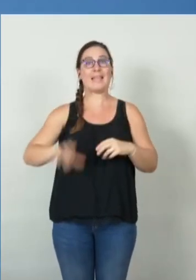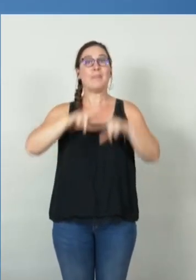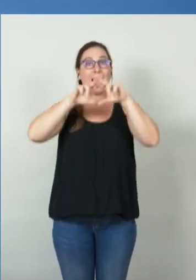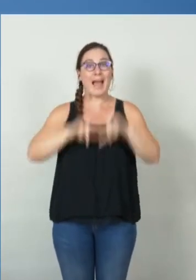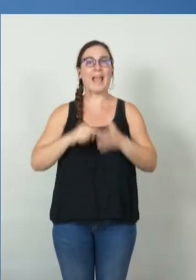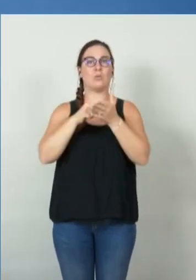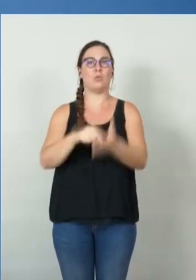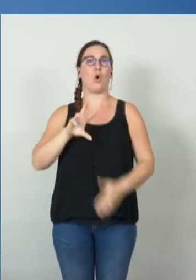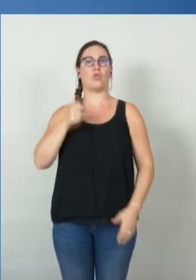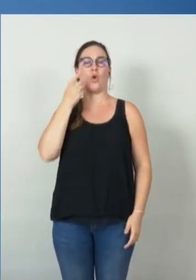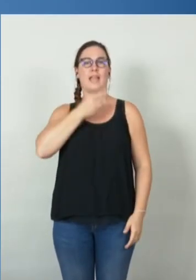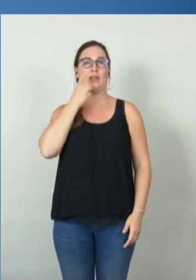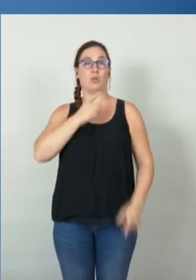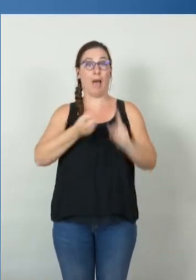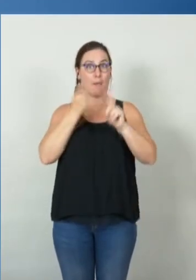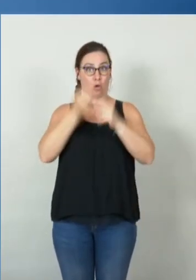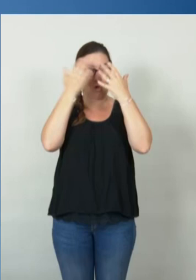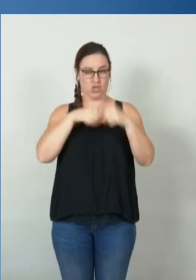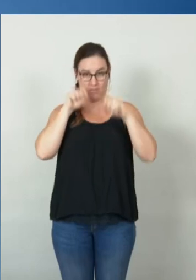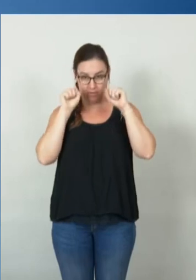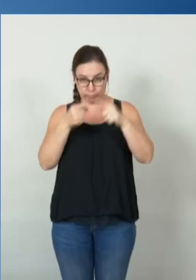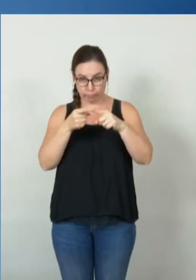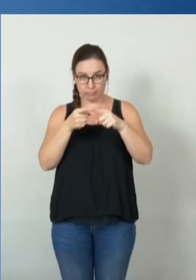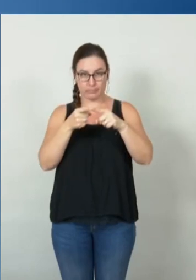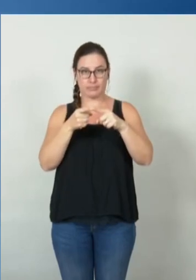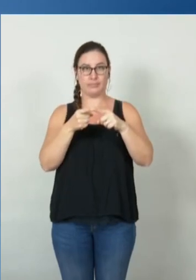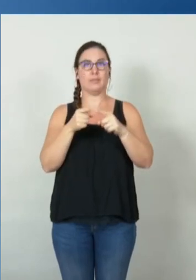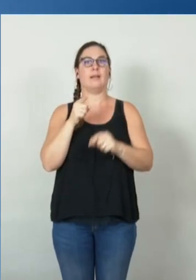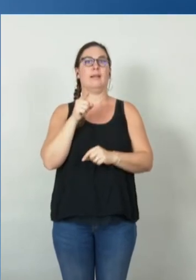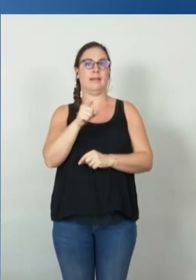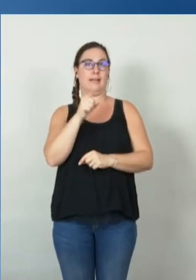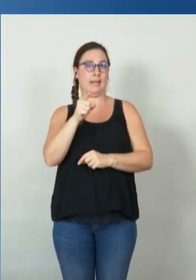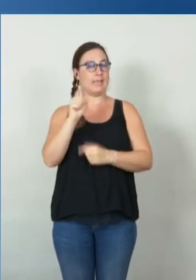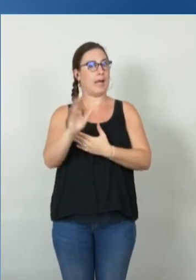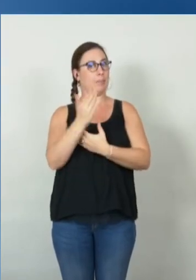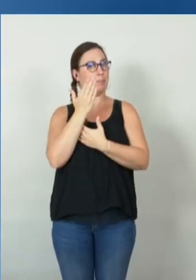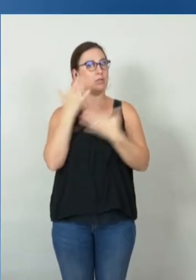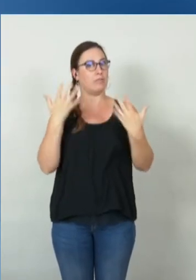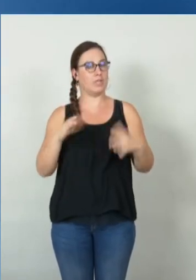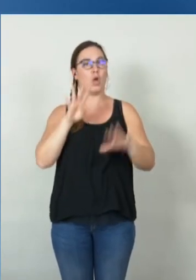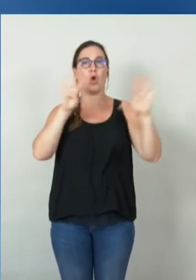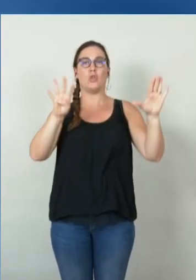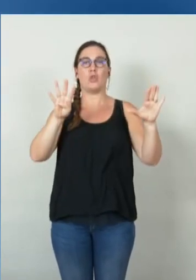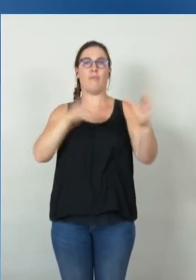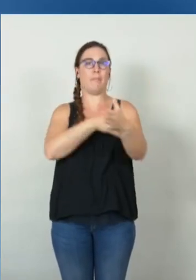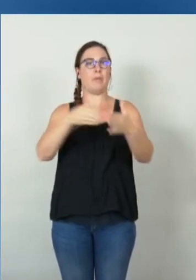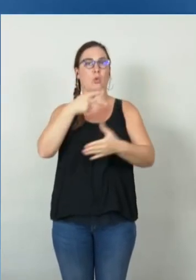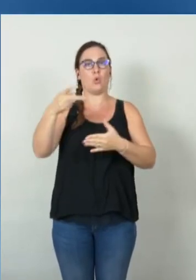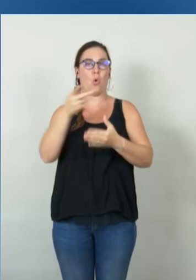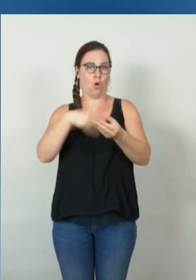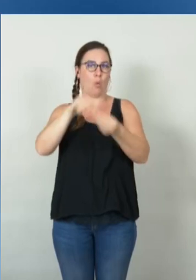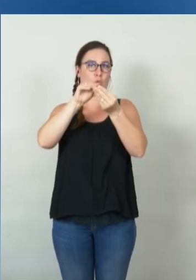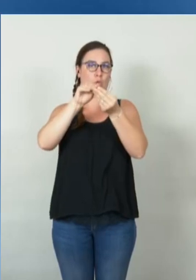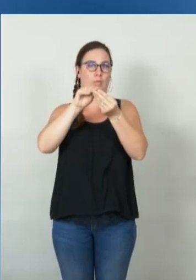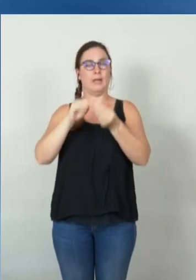dû au 31 décembre qu'il nous faut regarder et ça ça a été présenté 9 millions d'euros supplémentaires et on